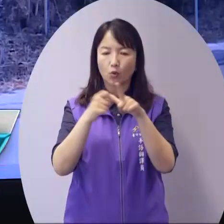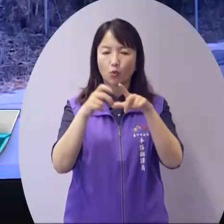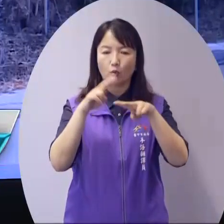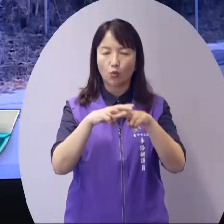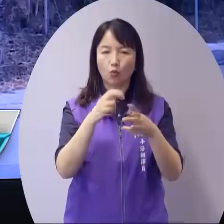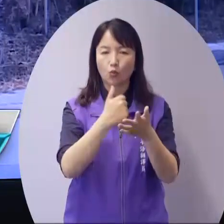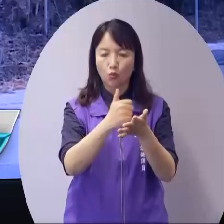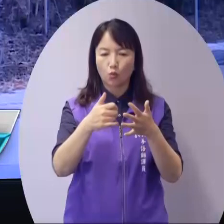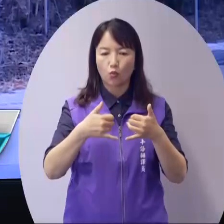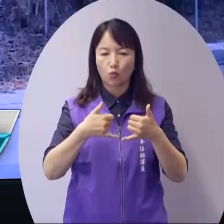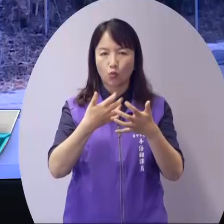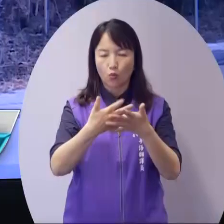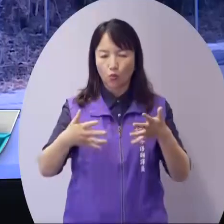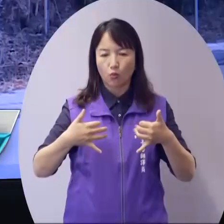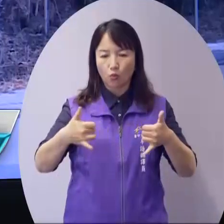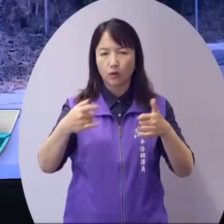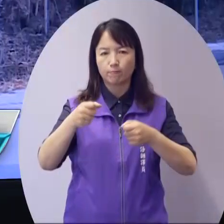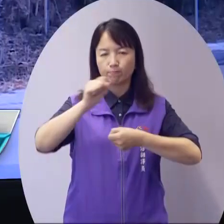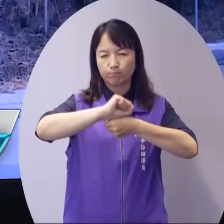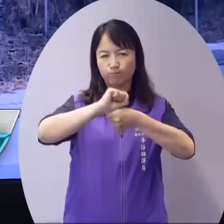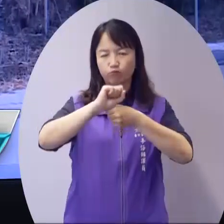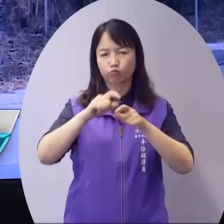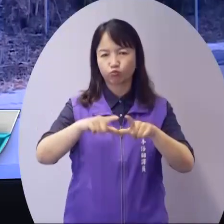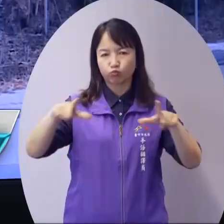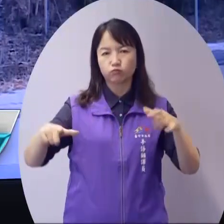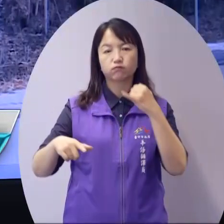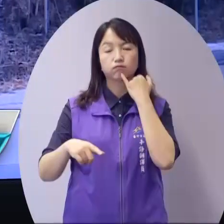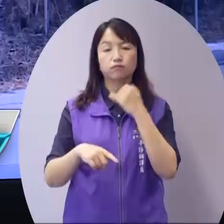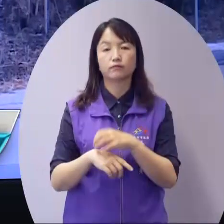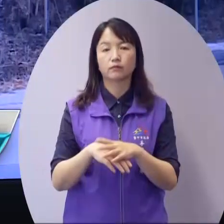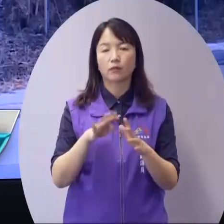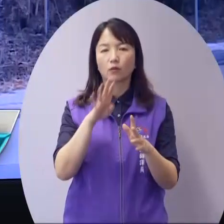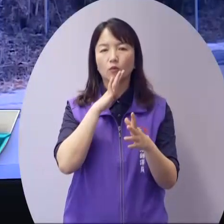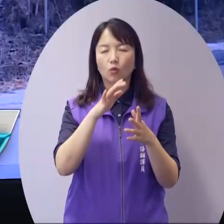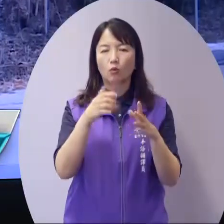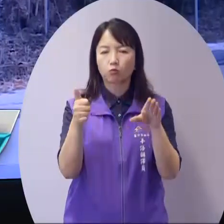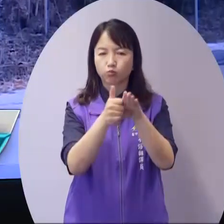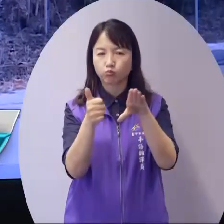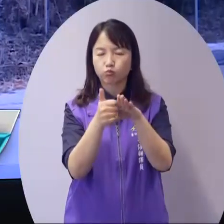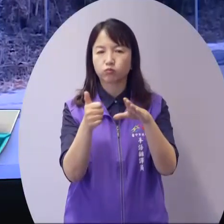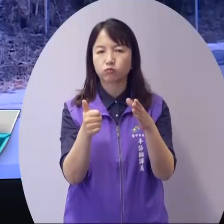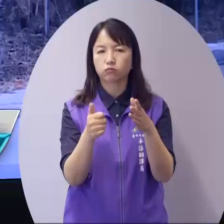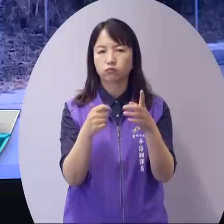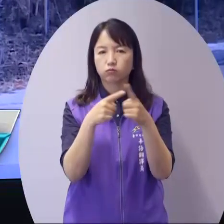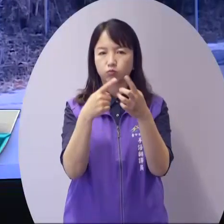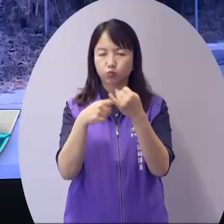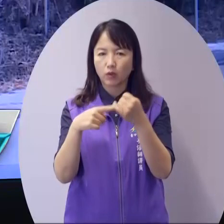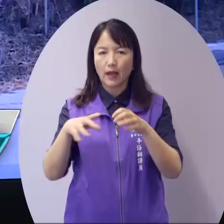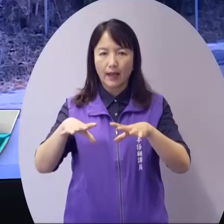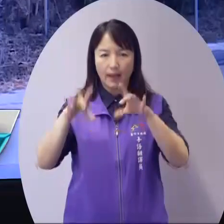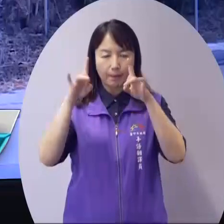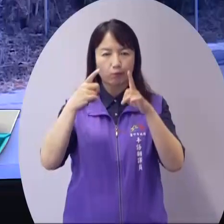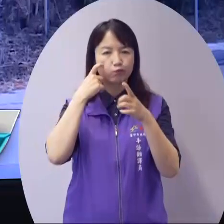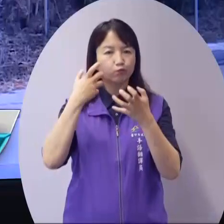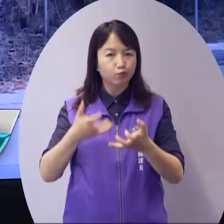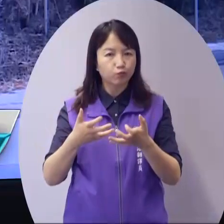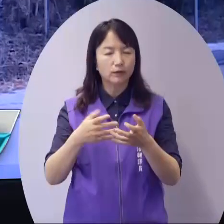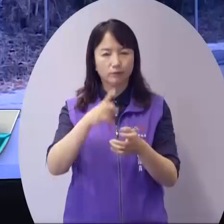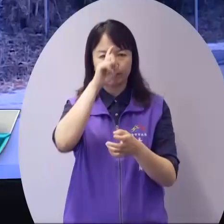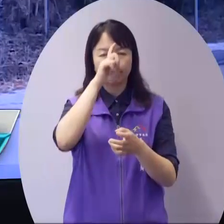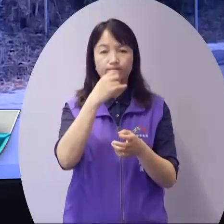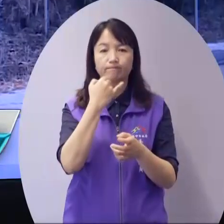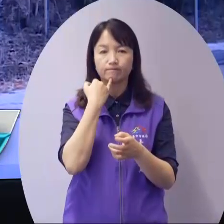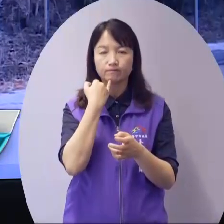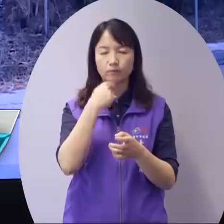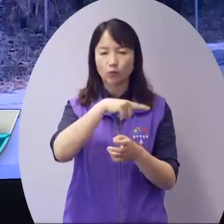的路网再往前提升。那对于运量的部分，可能也许不是我们最关心，但我们更希